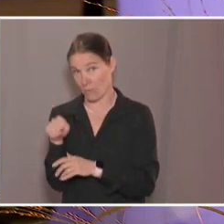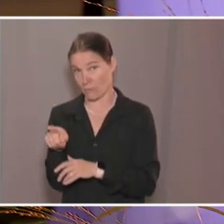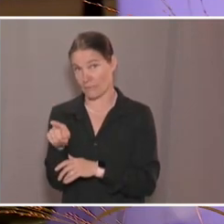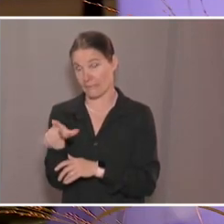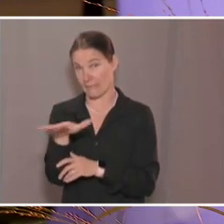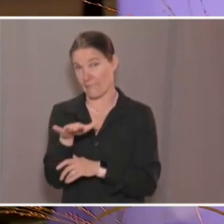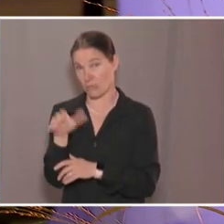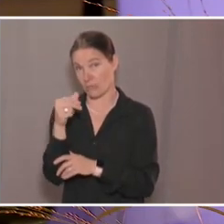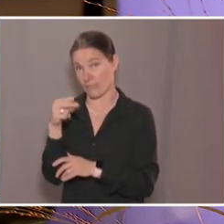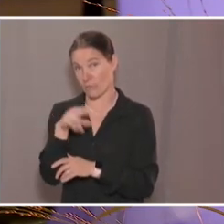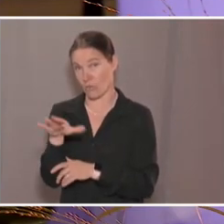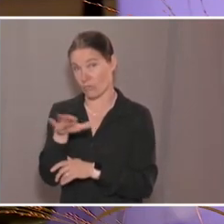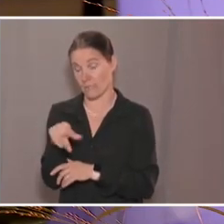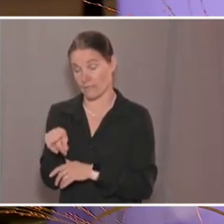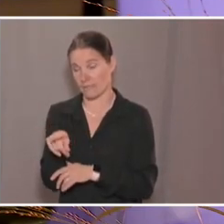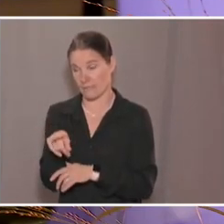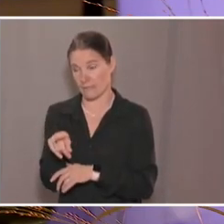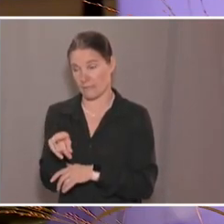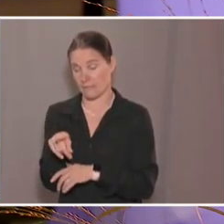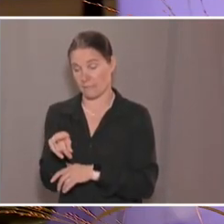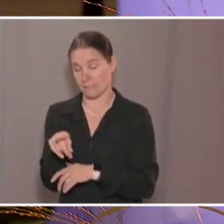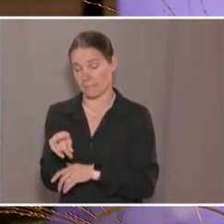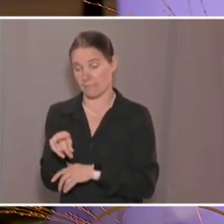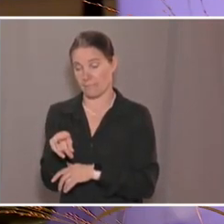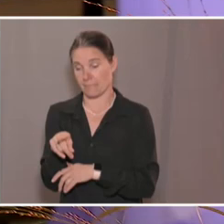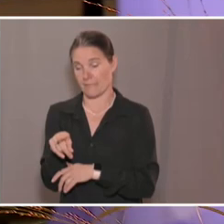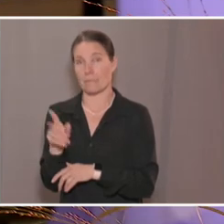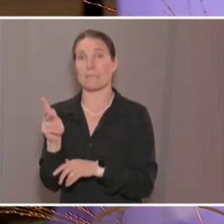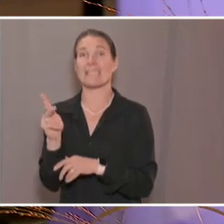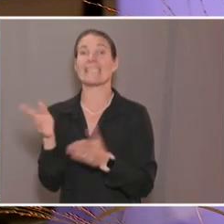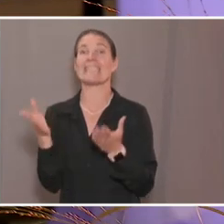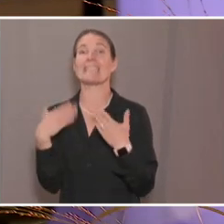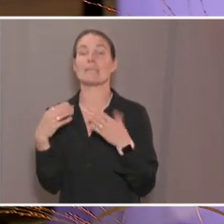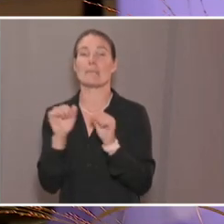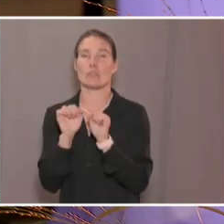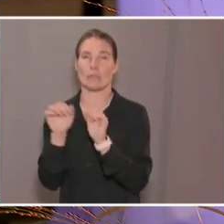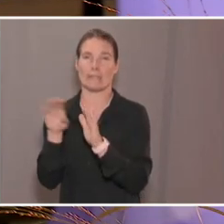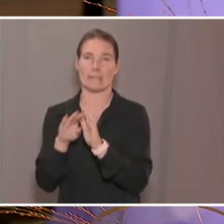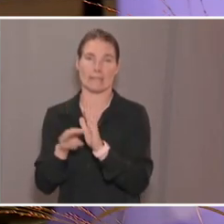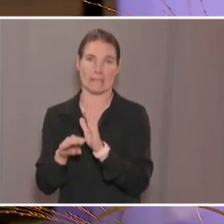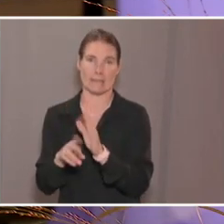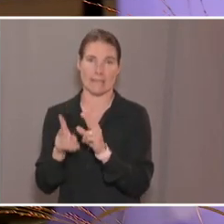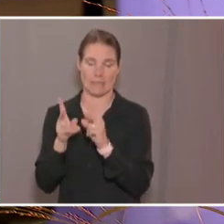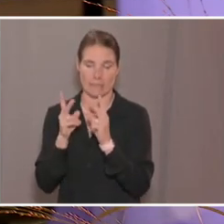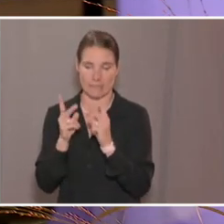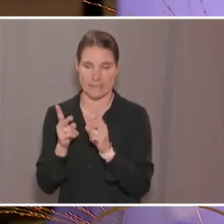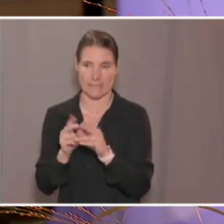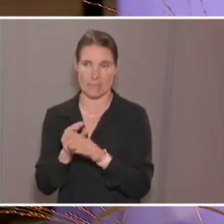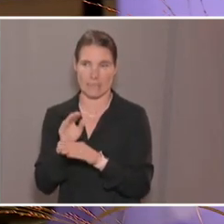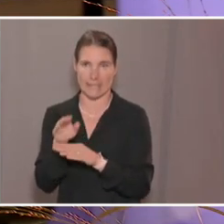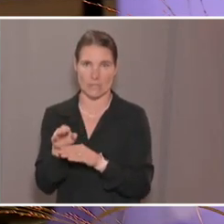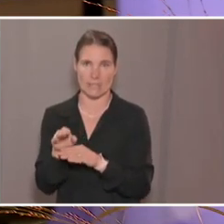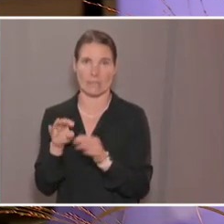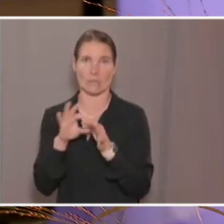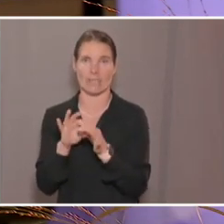Land Schleswig-Holstein mit dem Energiewende- und Klimaschutzgesetz einen richtigen Meilenstein in Richtung